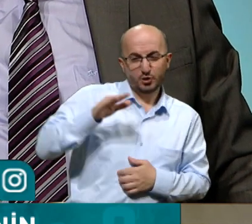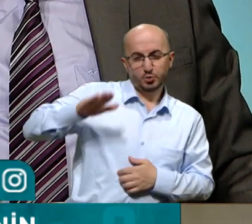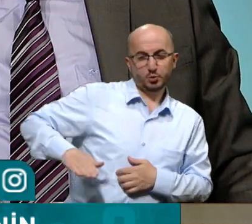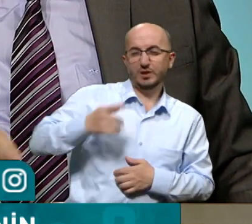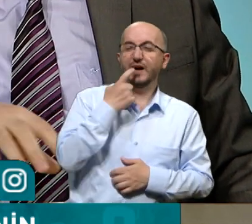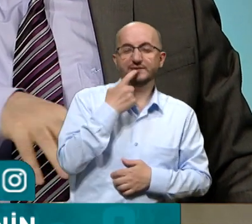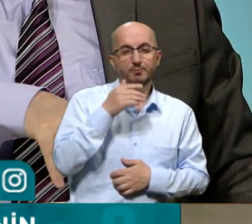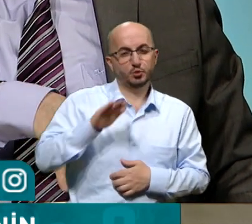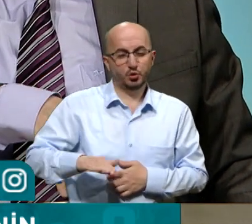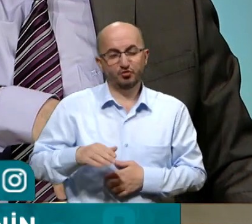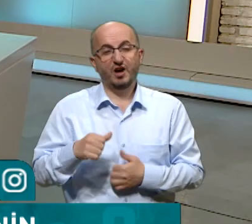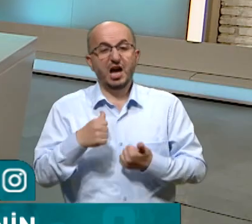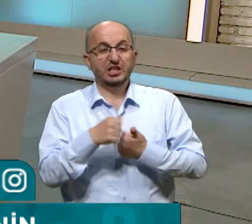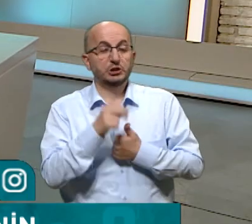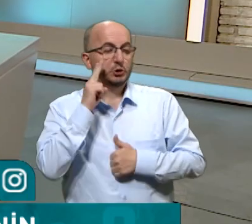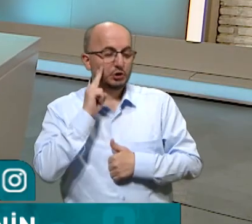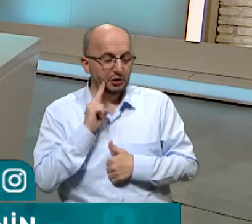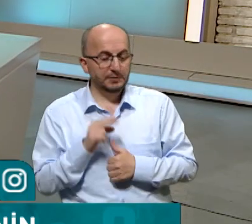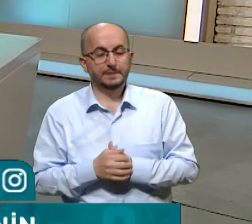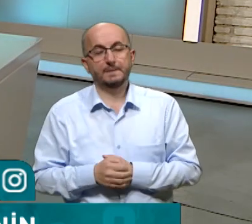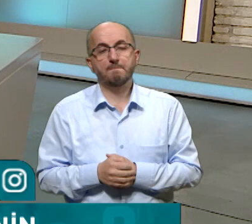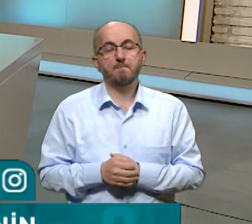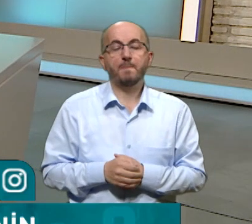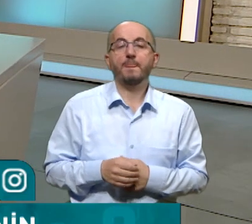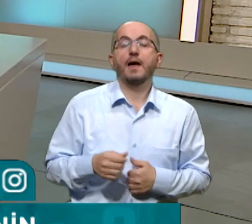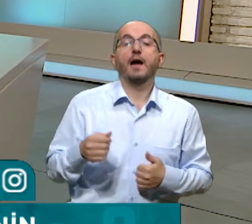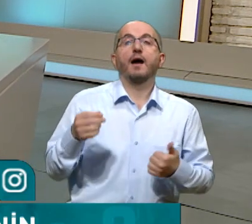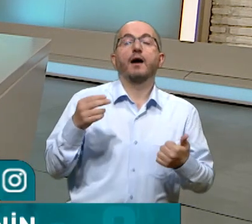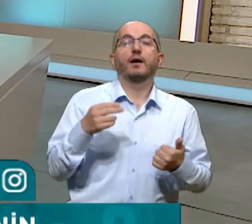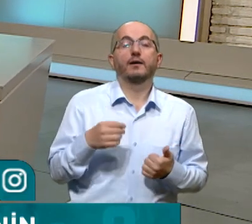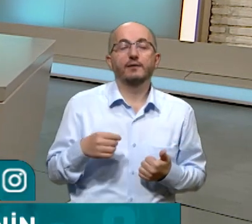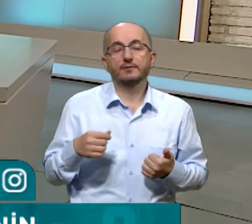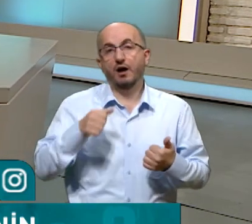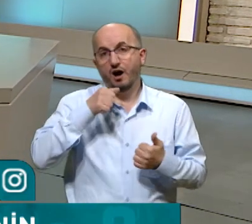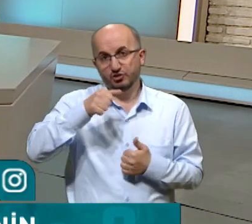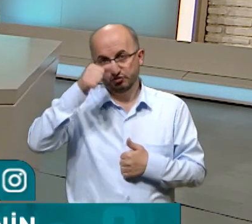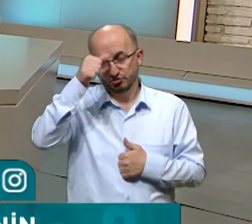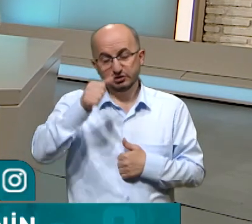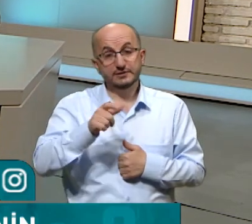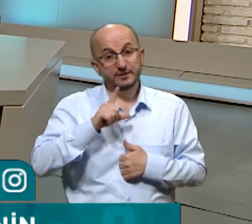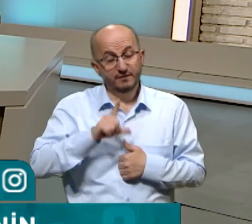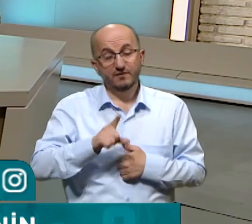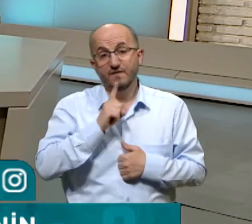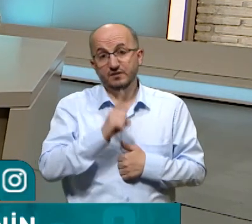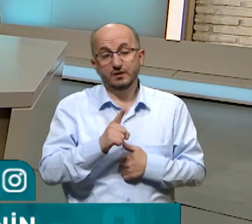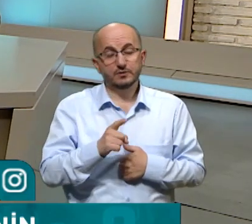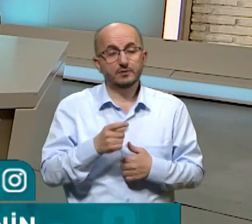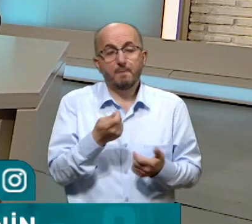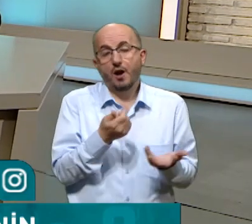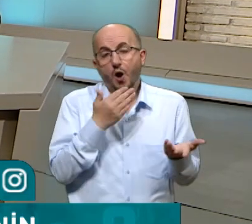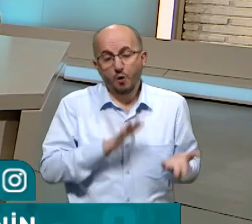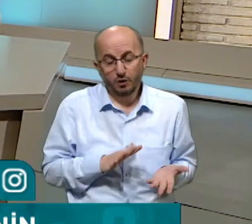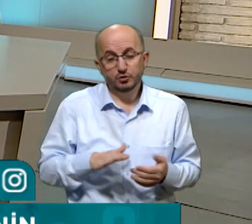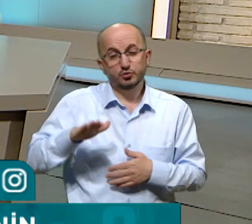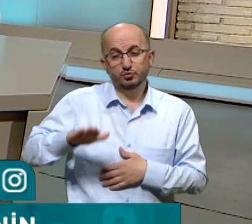bir çocuğu vardı eşi zengindir hanımın da da haccı gerektirecek farz kılacak kadar para